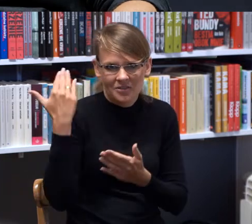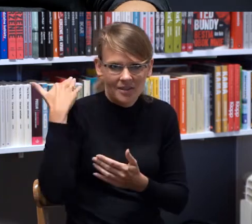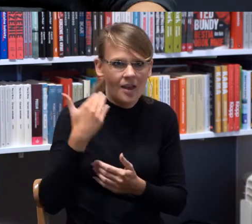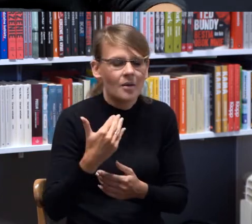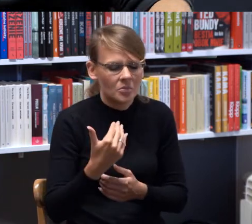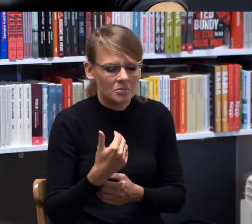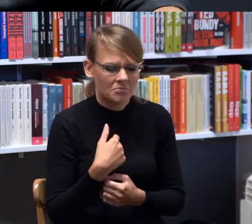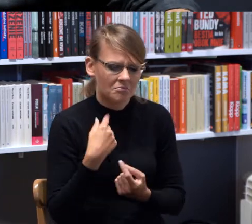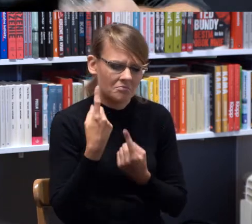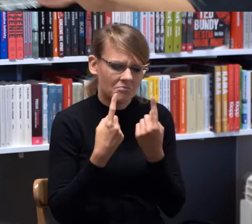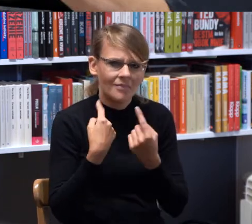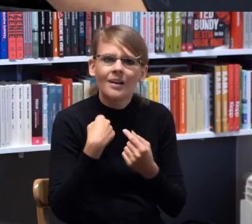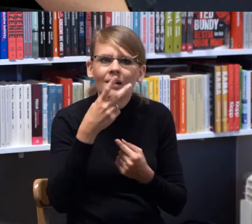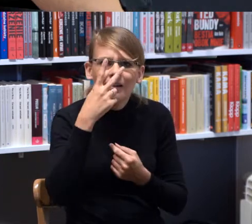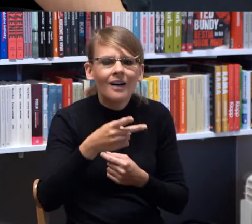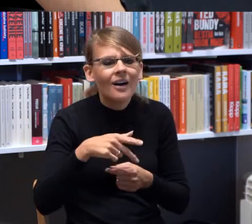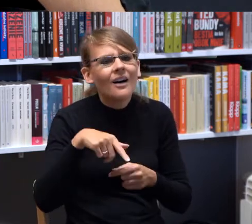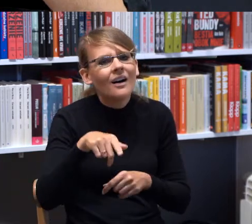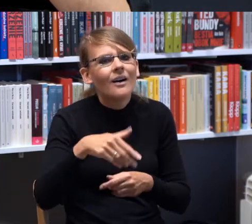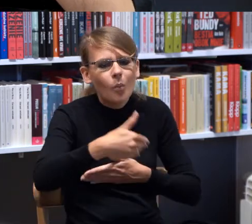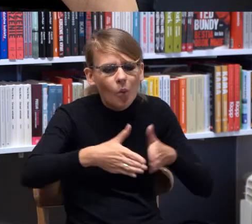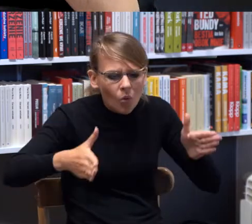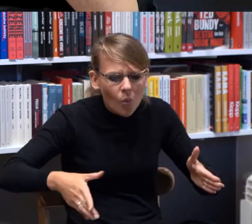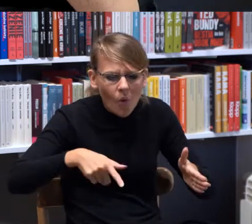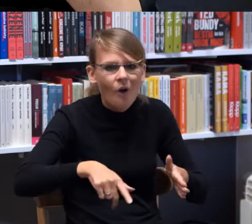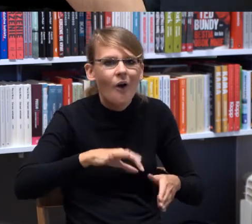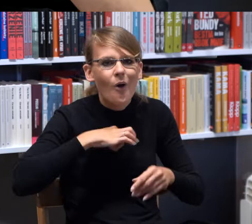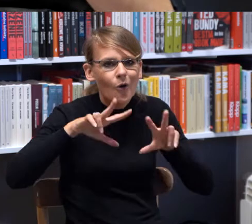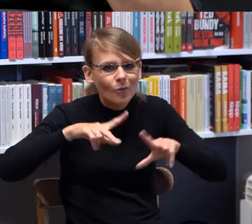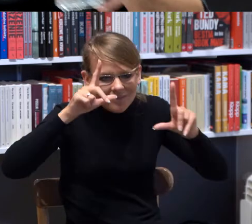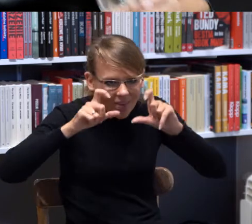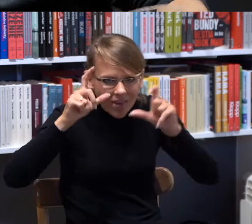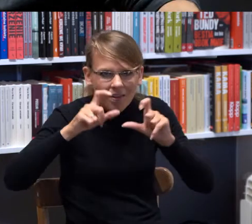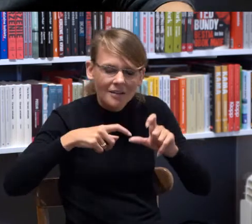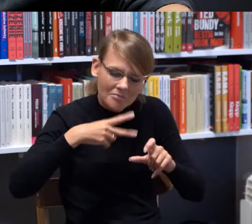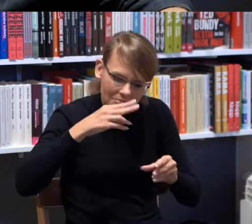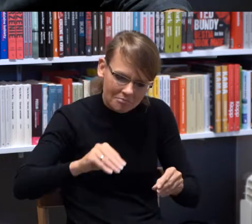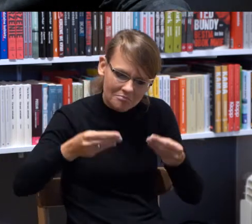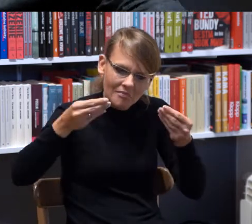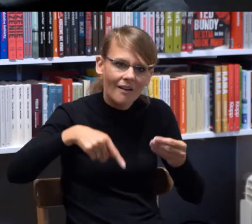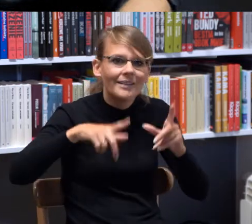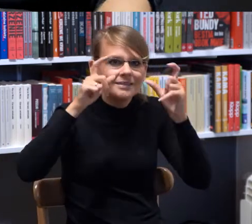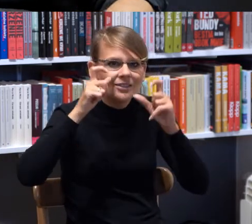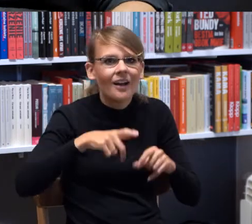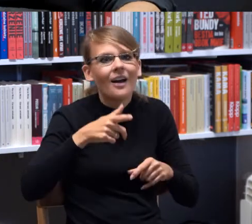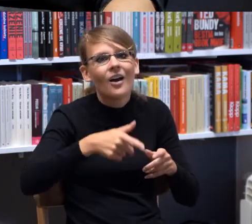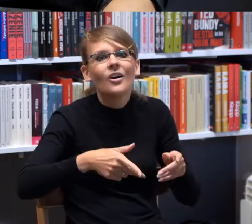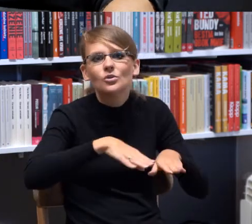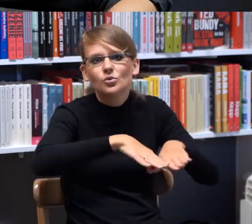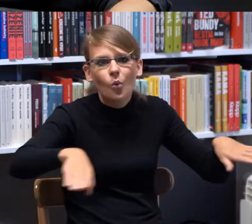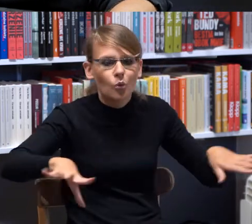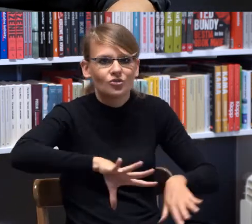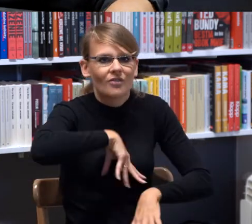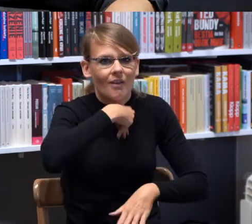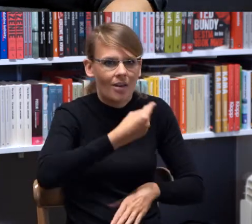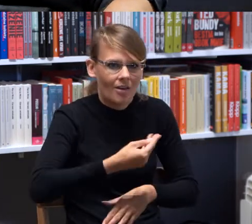taki moment, że zajrzałam do pudła z rodzinnymi zdjęciami i tam były właśnie zdjęcia świątecznych stołów. I zdałam